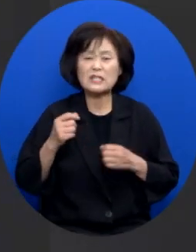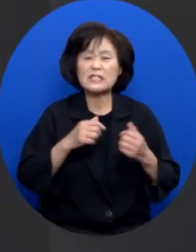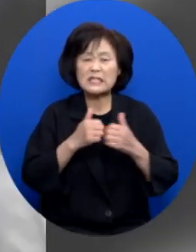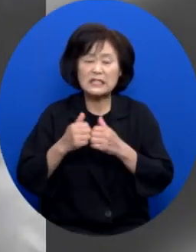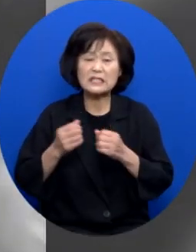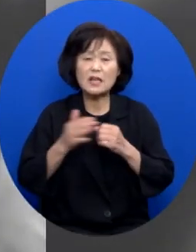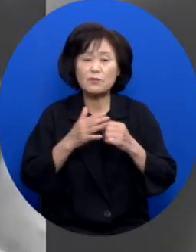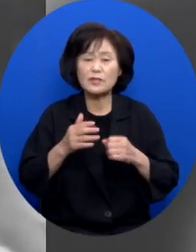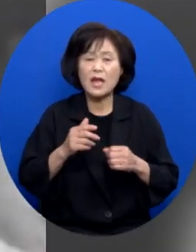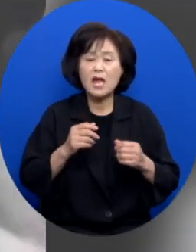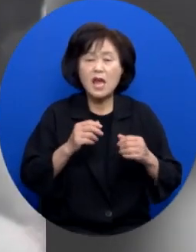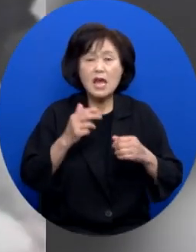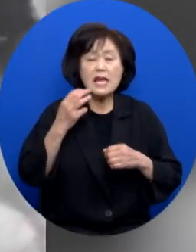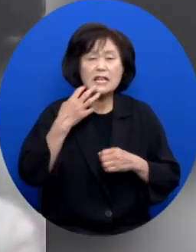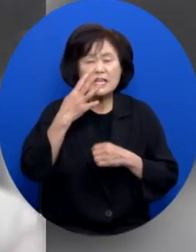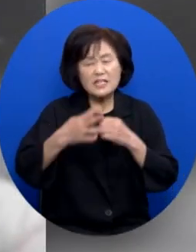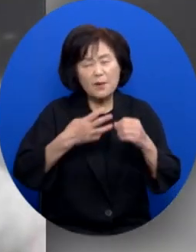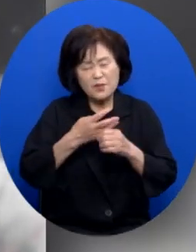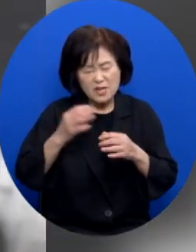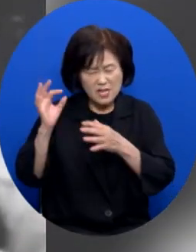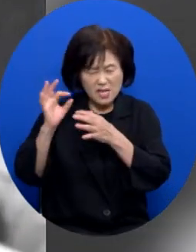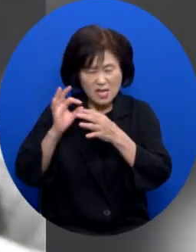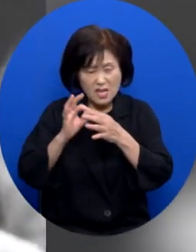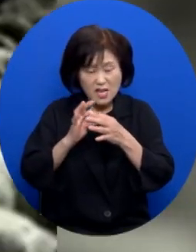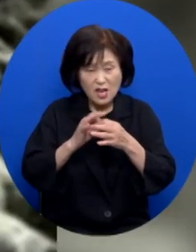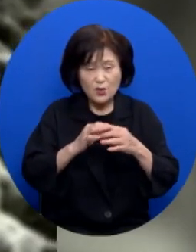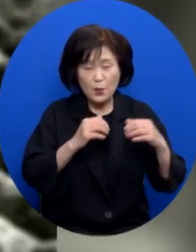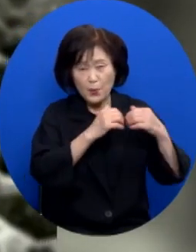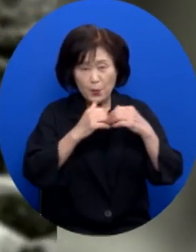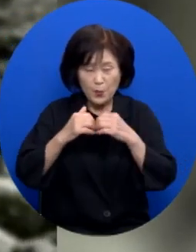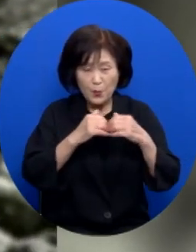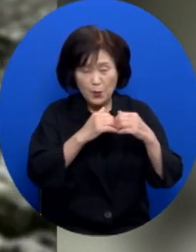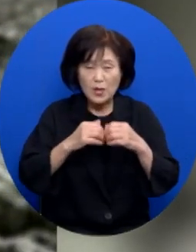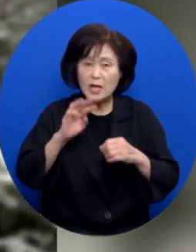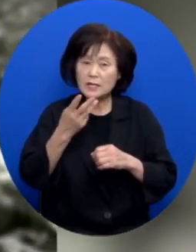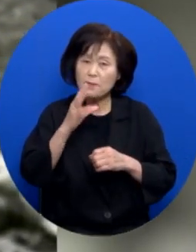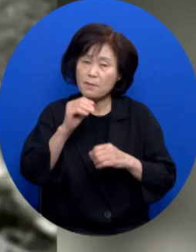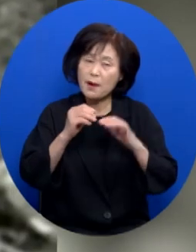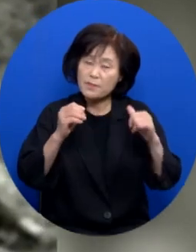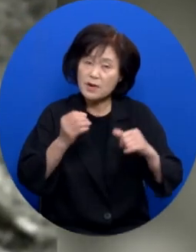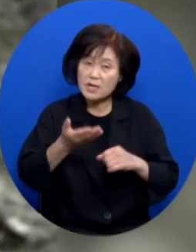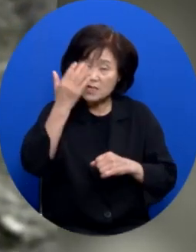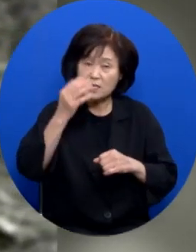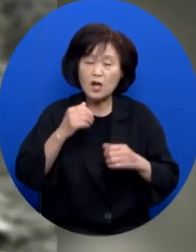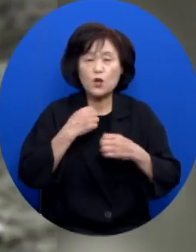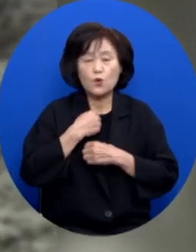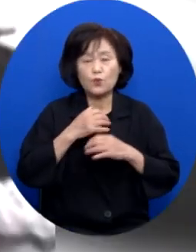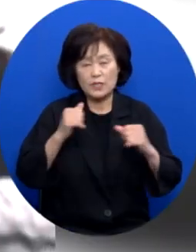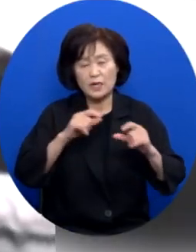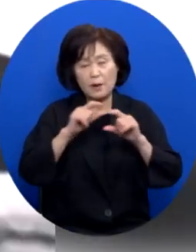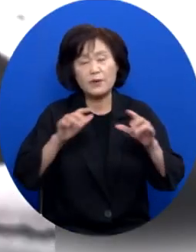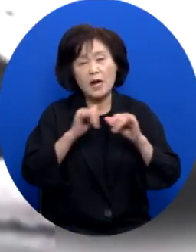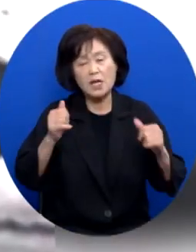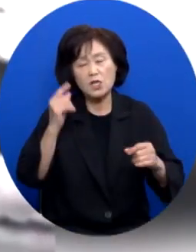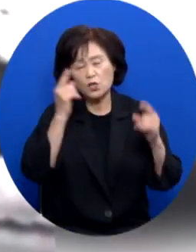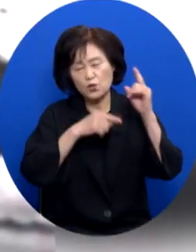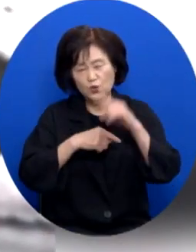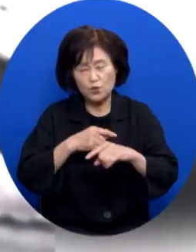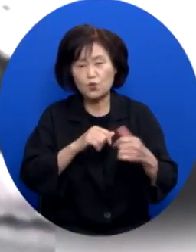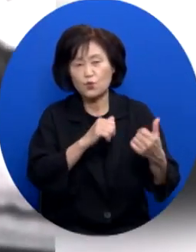번졌고 3년 넘게 지속된 전쟁으로 약 300만 명이 넘는 군인과 민간인 사상자가